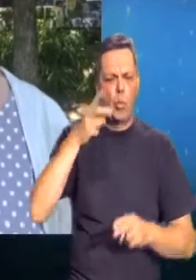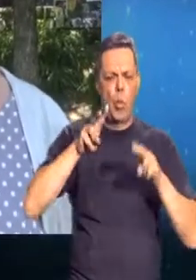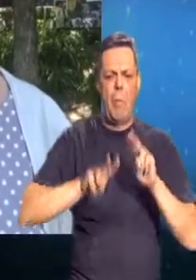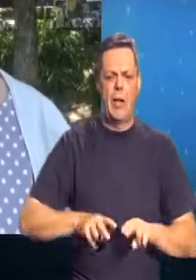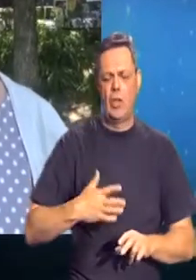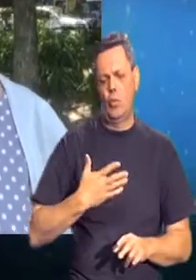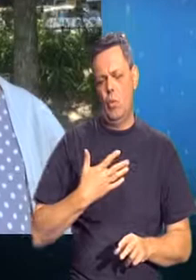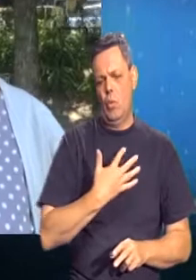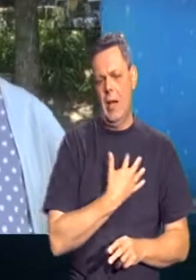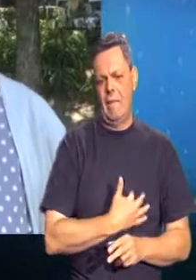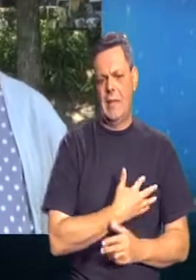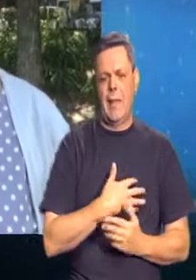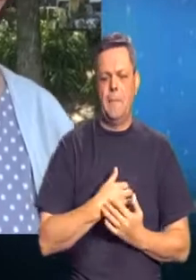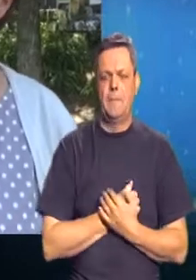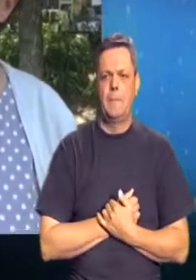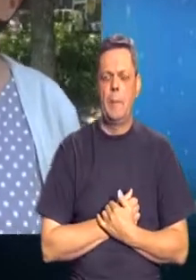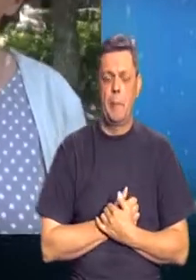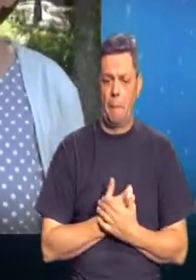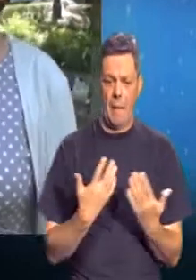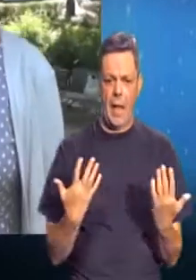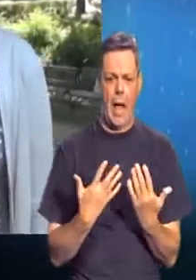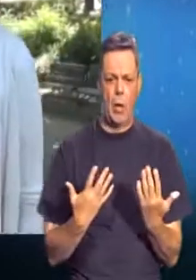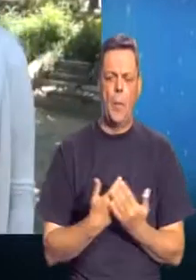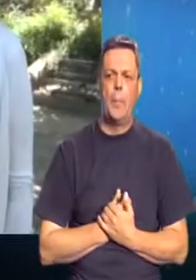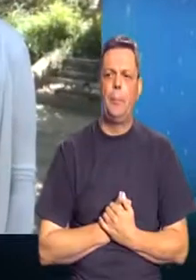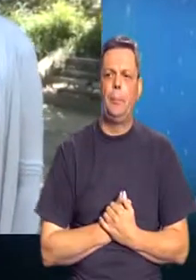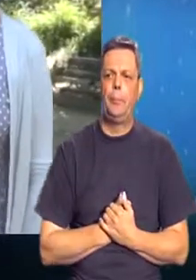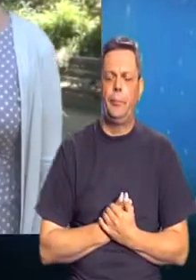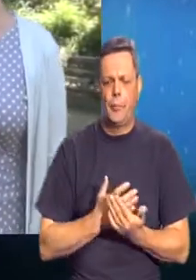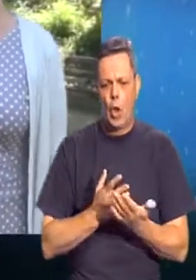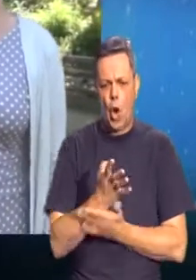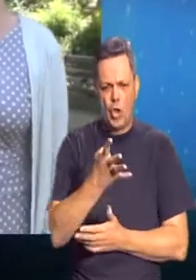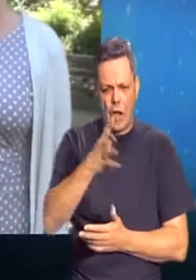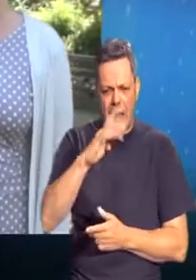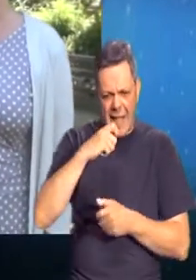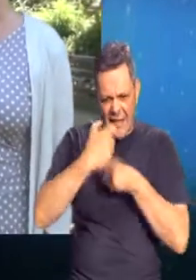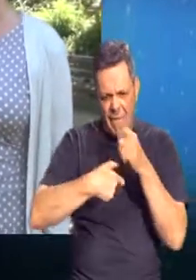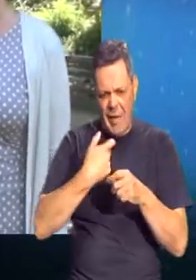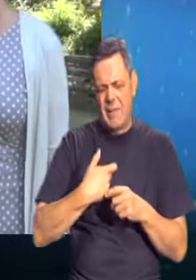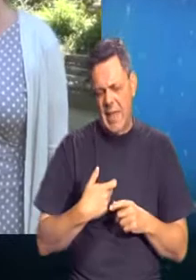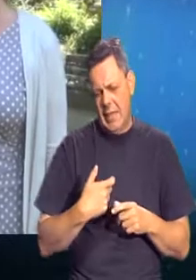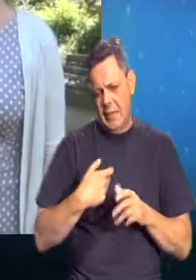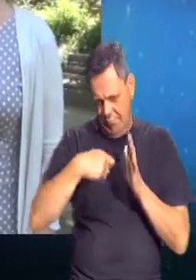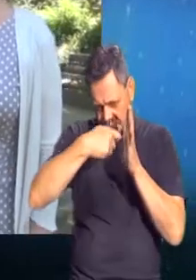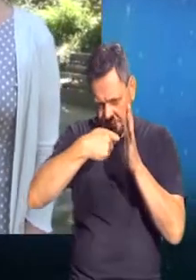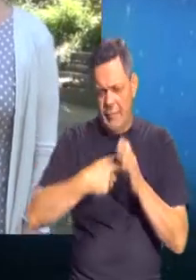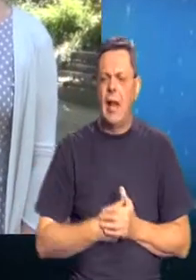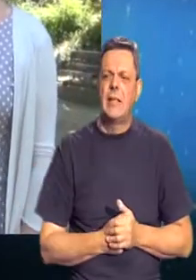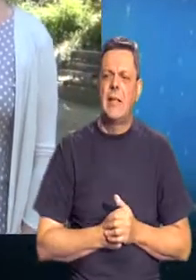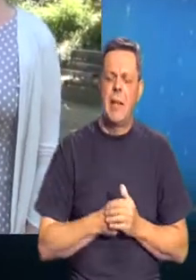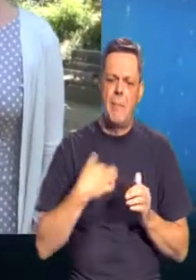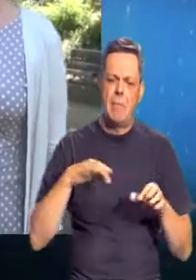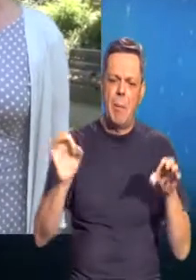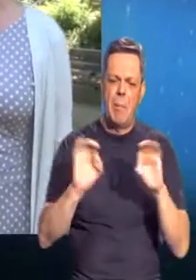kulturnu baštinu naše domovine. Na koji način, dakle? Kroz 14 filmskih razglednica.